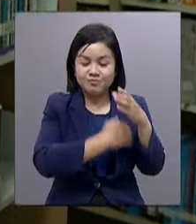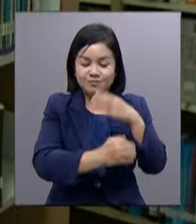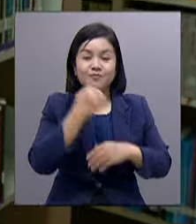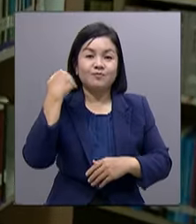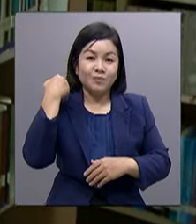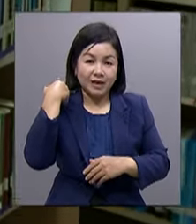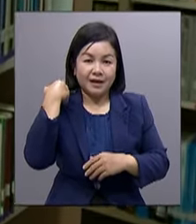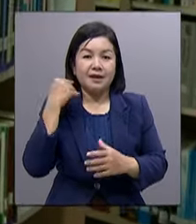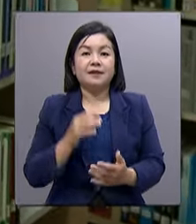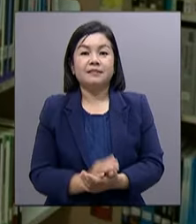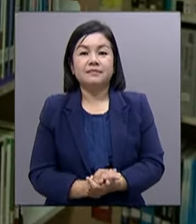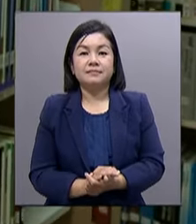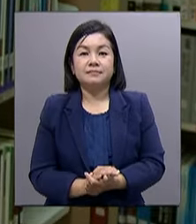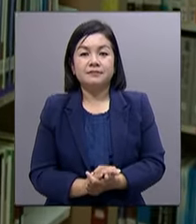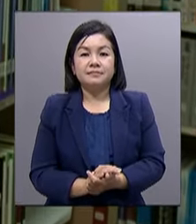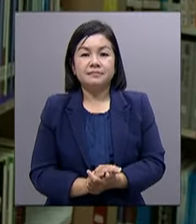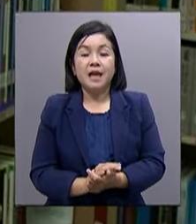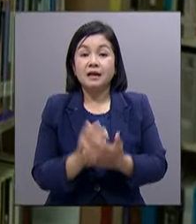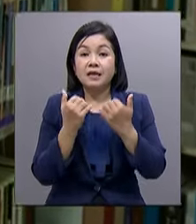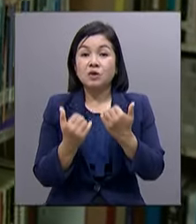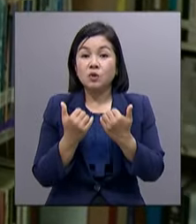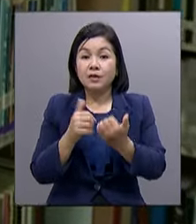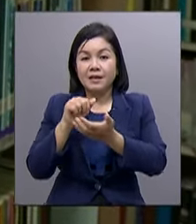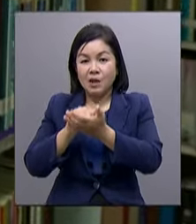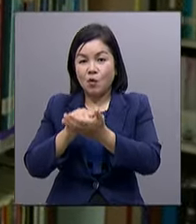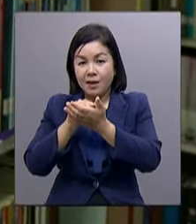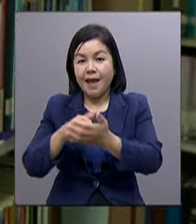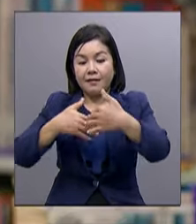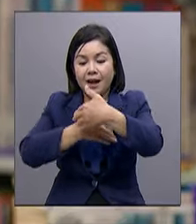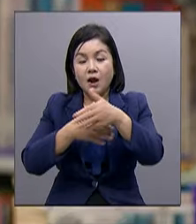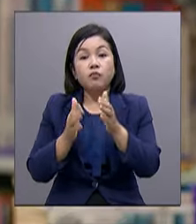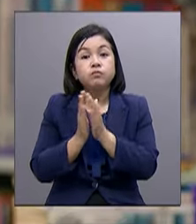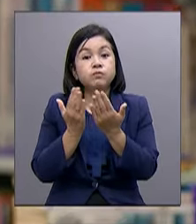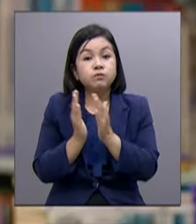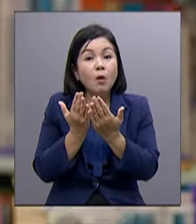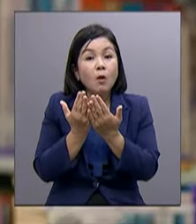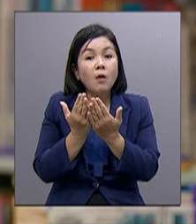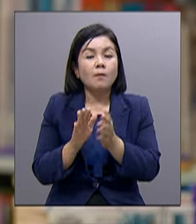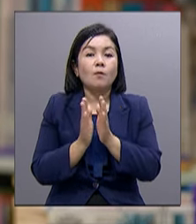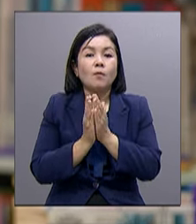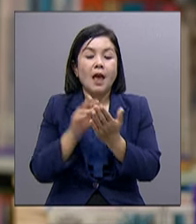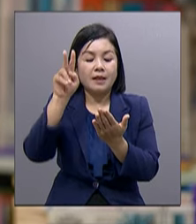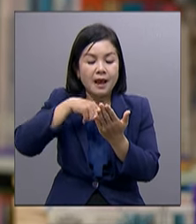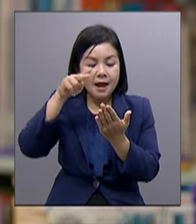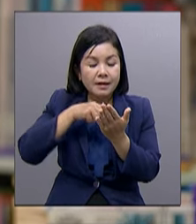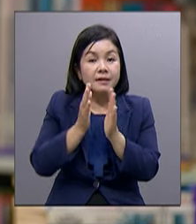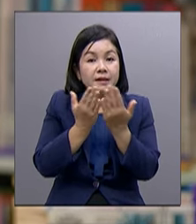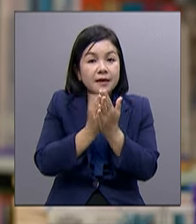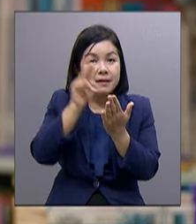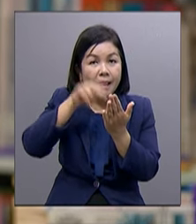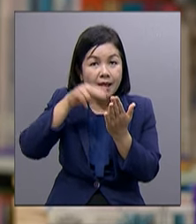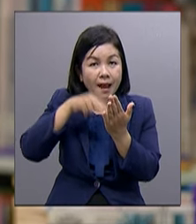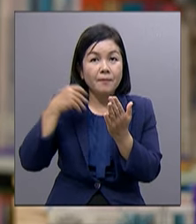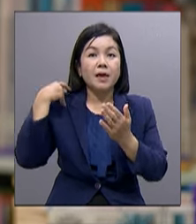ะคะในส่วนของการบริการของเรานอกจากจะมีบริการหนังสือแล้วเราก็มีกิจกรร